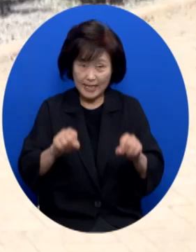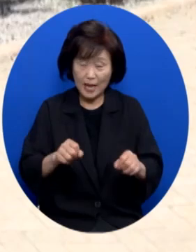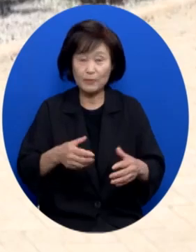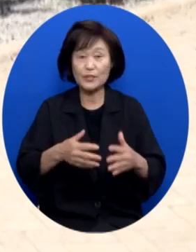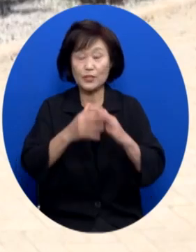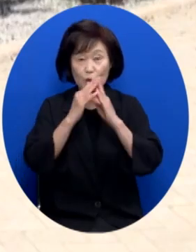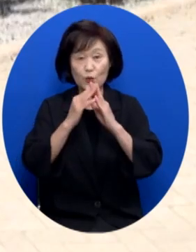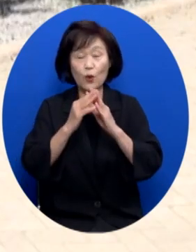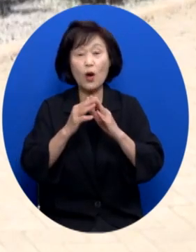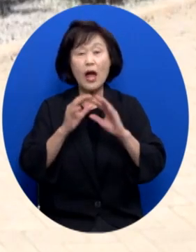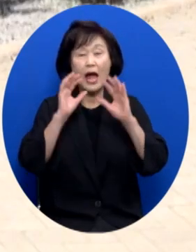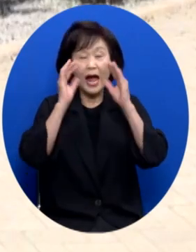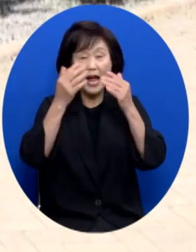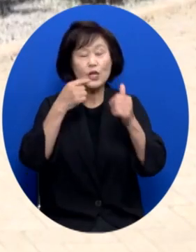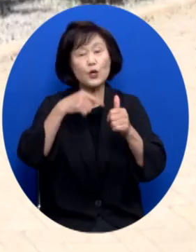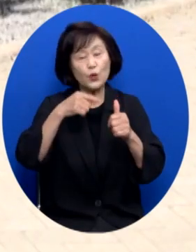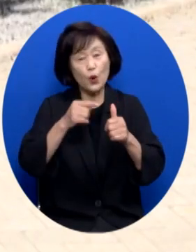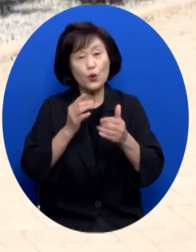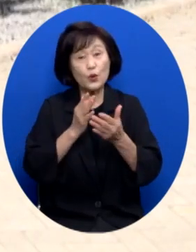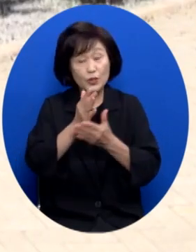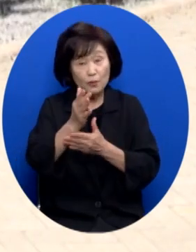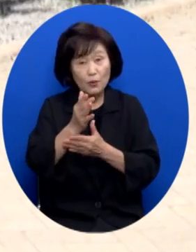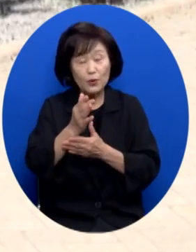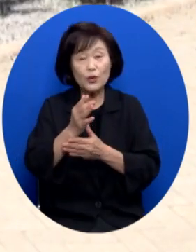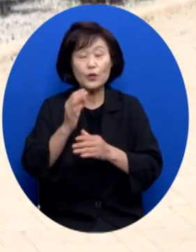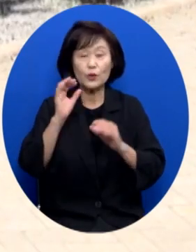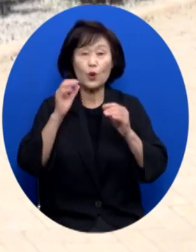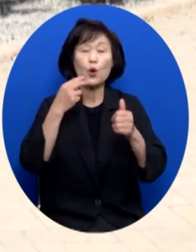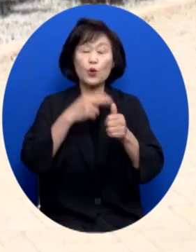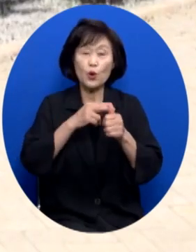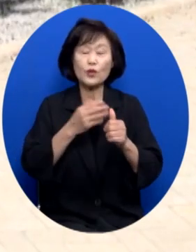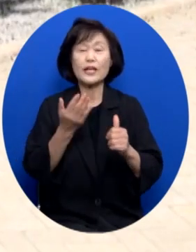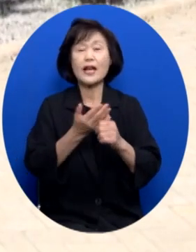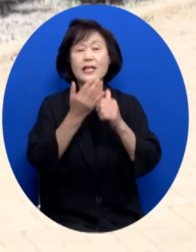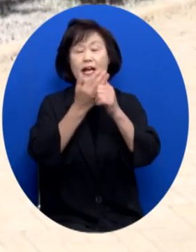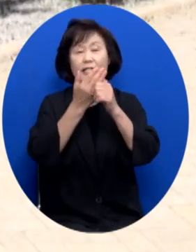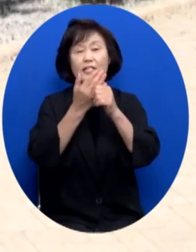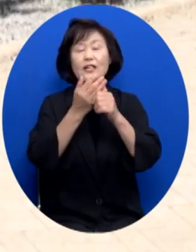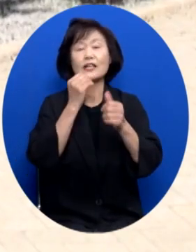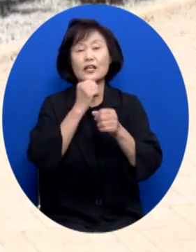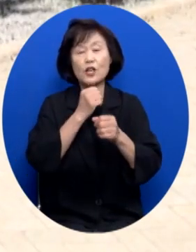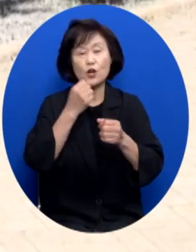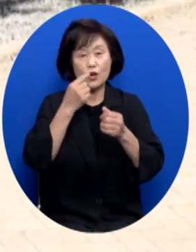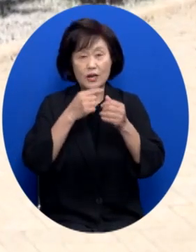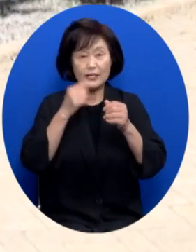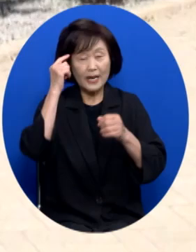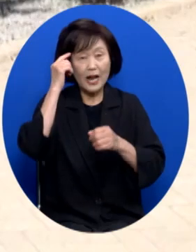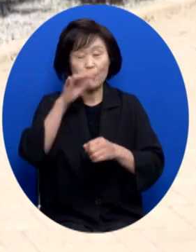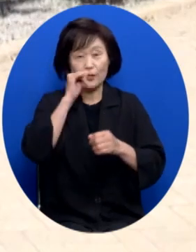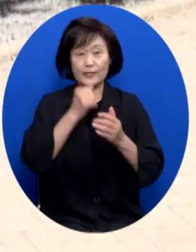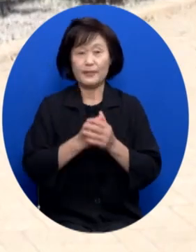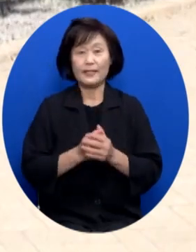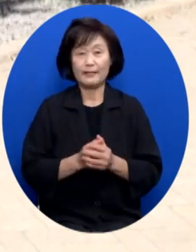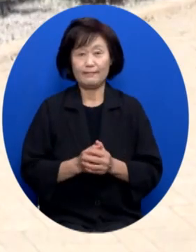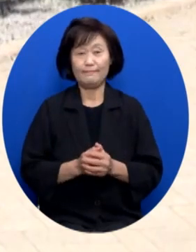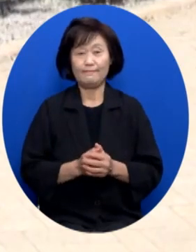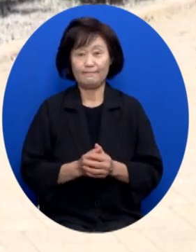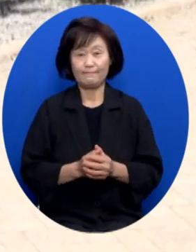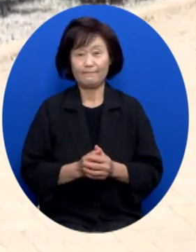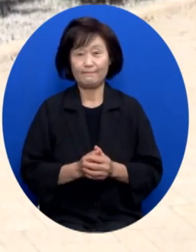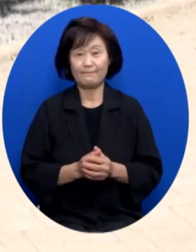한 유아 교육과 신설과 전문 아동 교사 양성에 나선다는 계획입니다. 르완다 키갈리에서